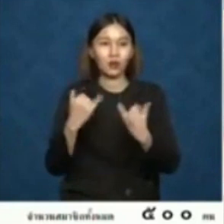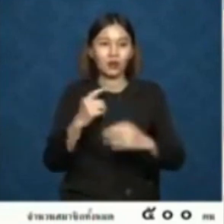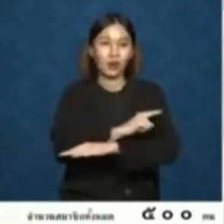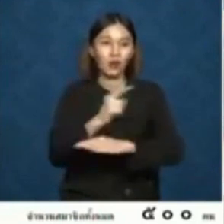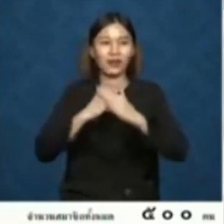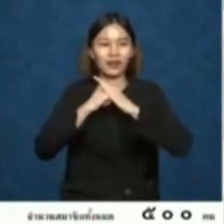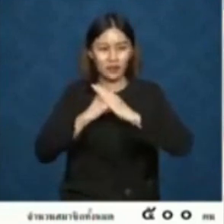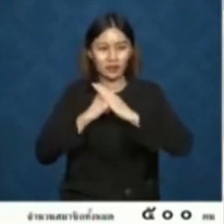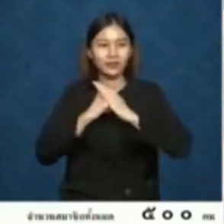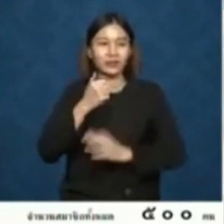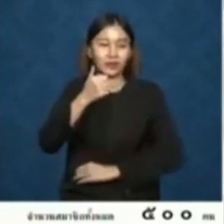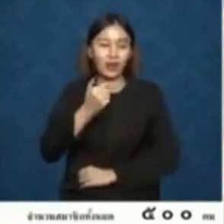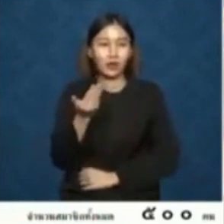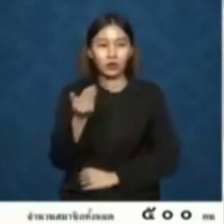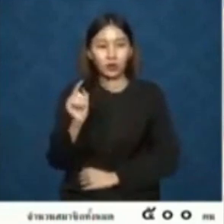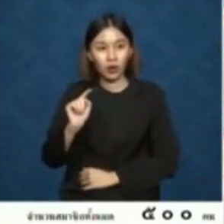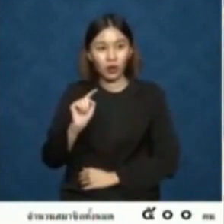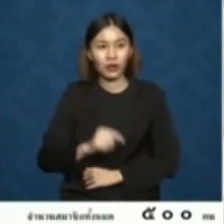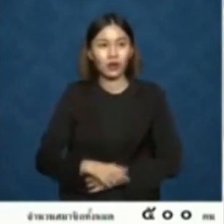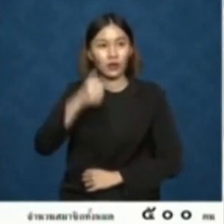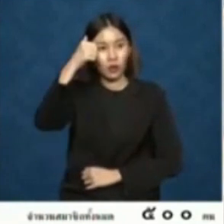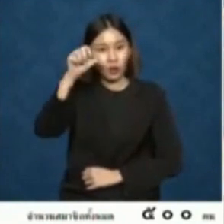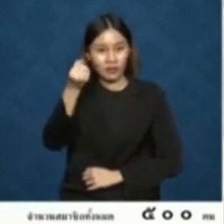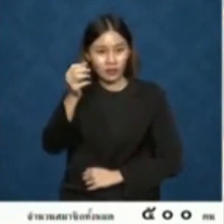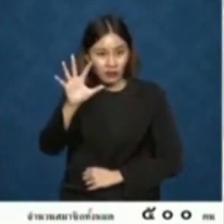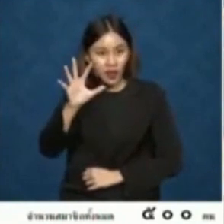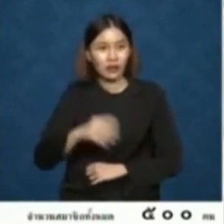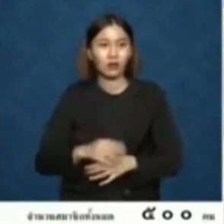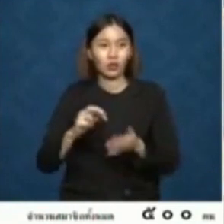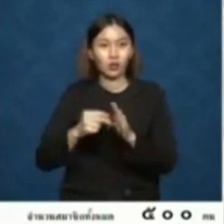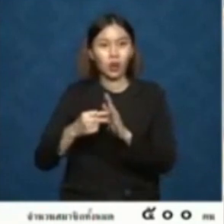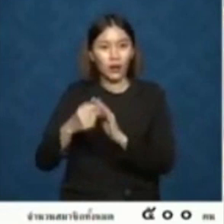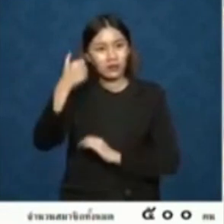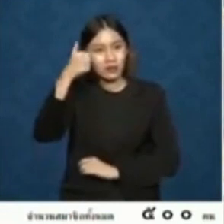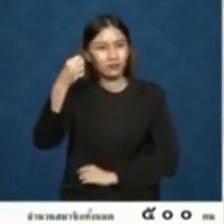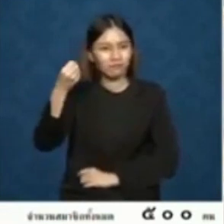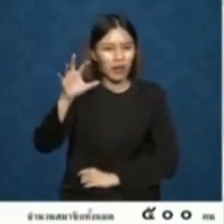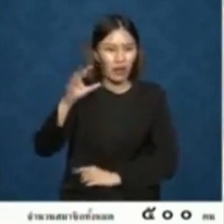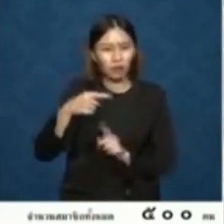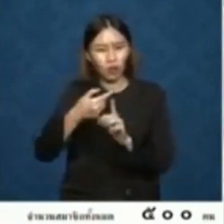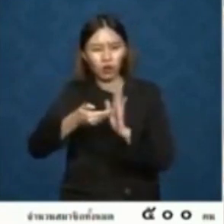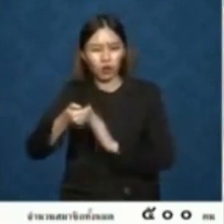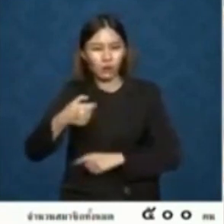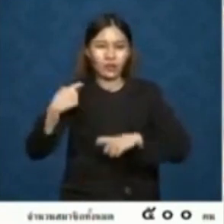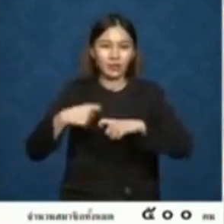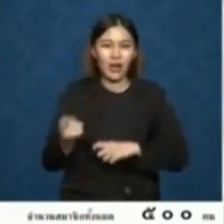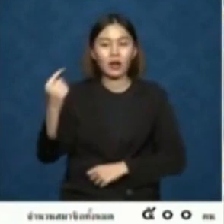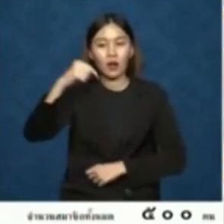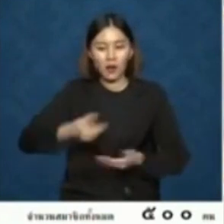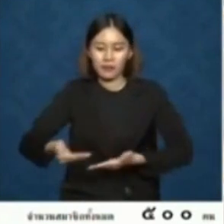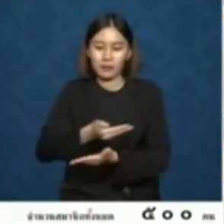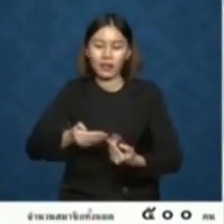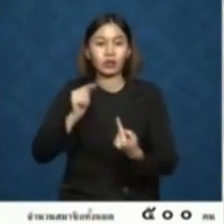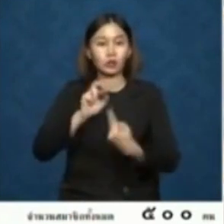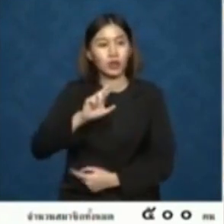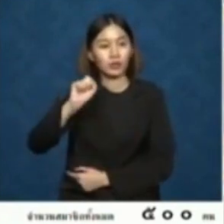ยู่อีซินนี่หัวใช้เนี่ยนะครับขอเอาว่านับ15วันนี่บวกลบยากท่านประธานขอว่าขอให้กลับมาพิจารณ